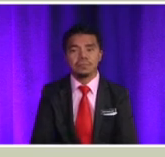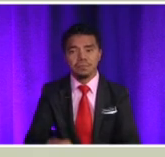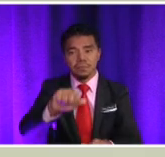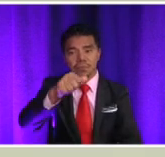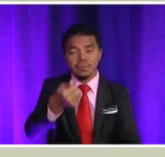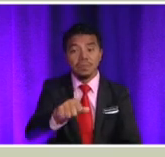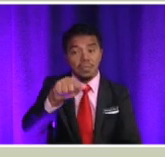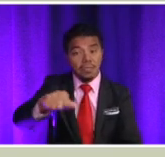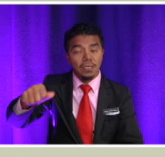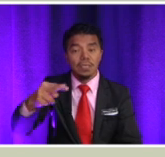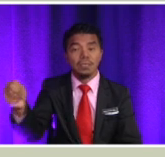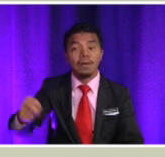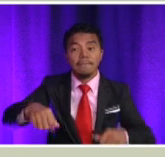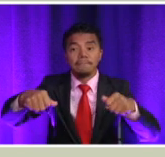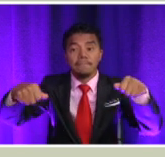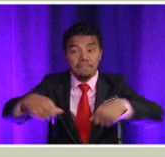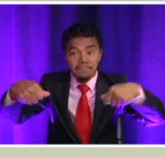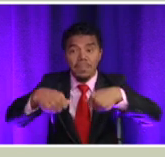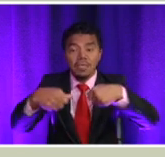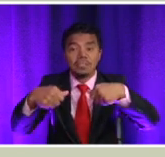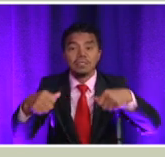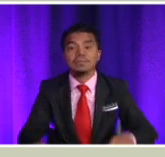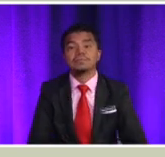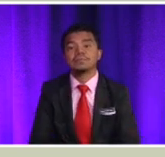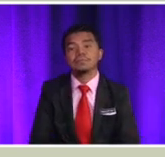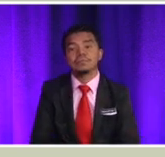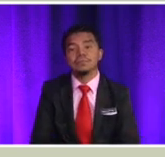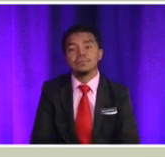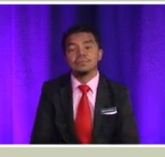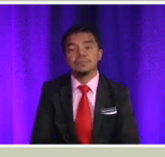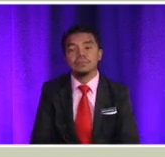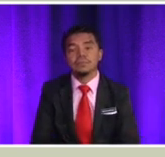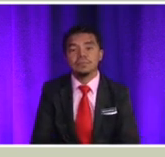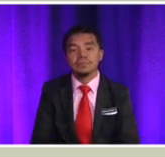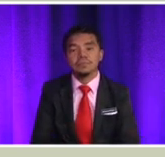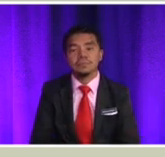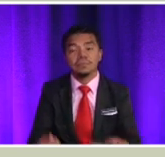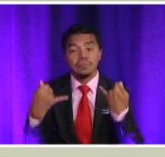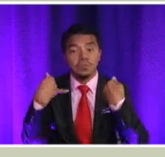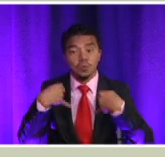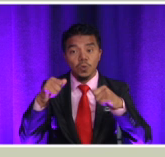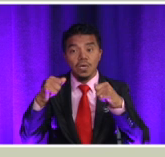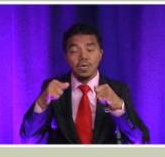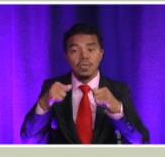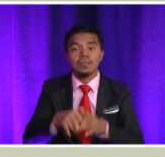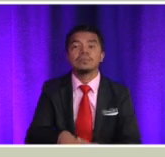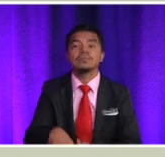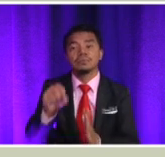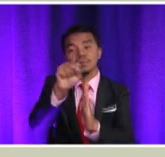t juga menghasilkan berbagai tepungkik segera yang dijual secara runcik dan burung